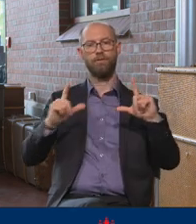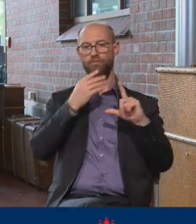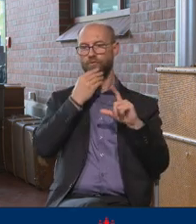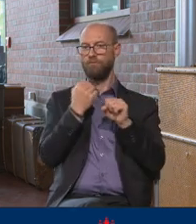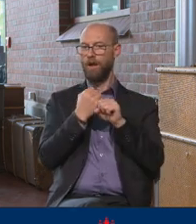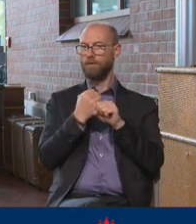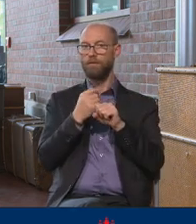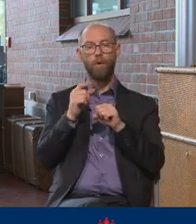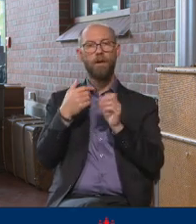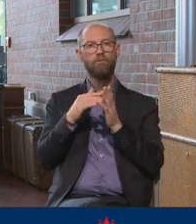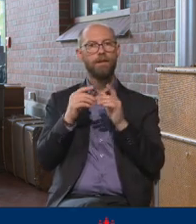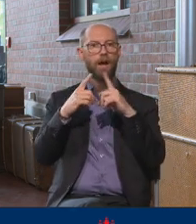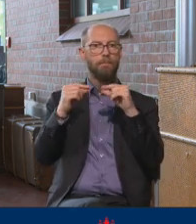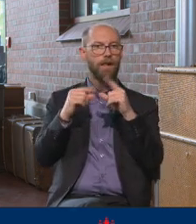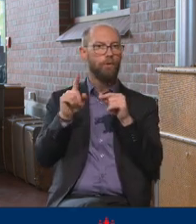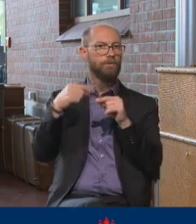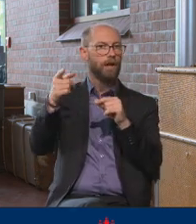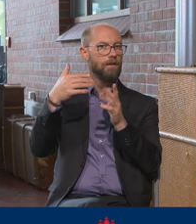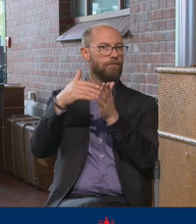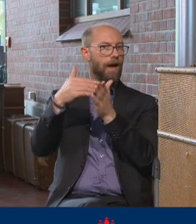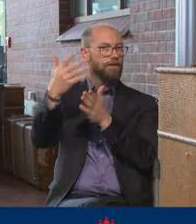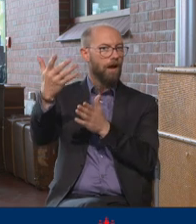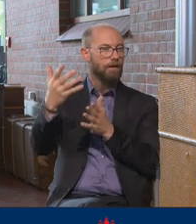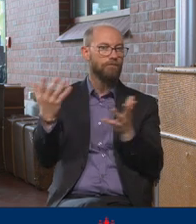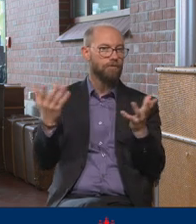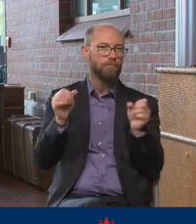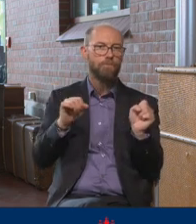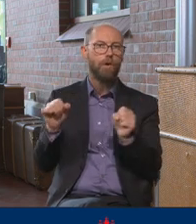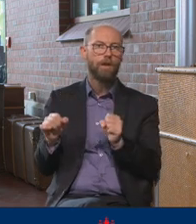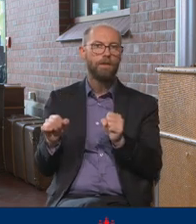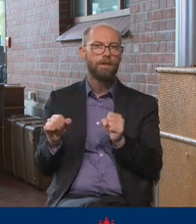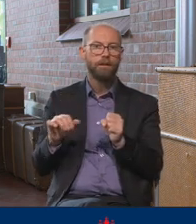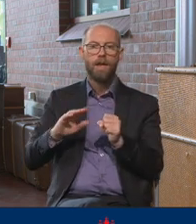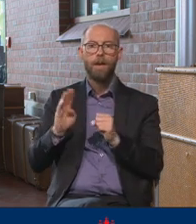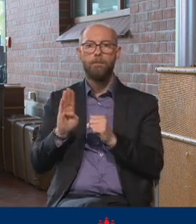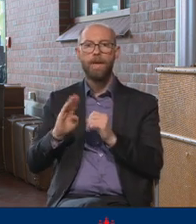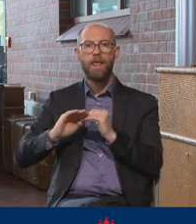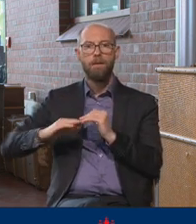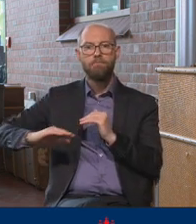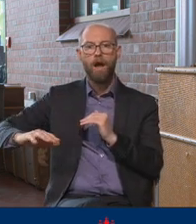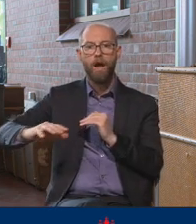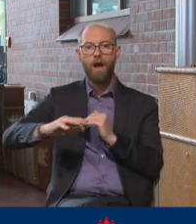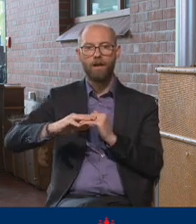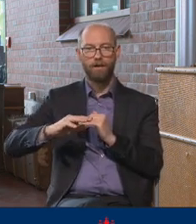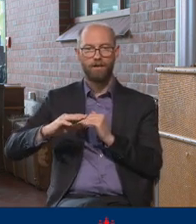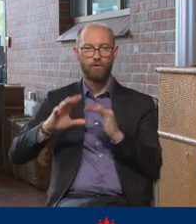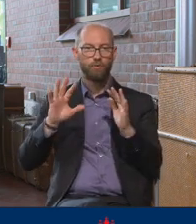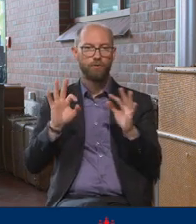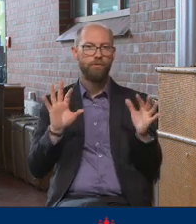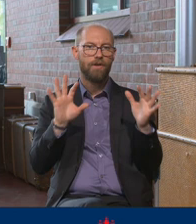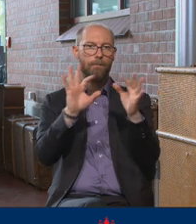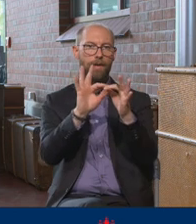wie es dann weitergehen könnte als wir der wildpark zu einem verbindenden glied zwischen dem